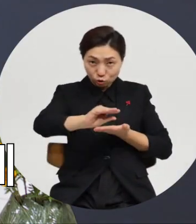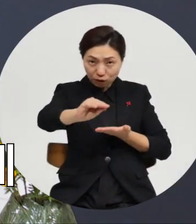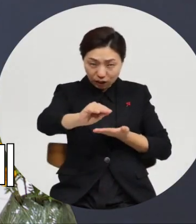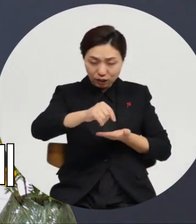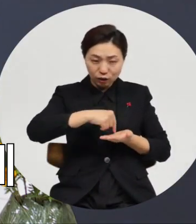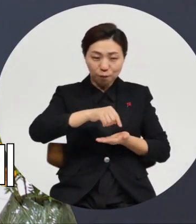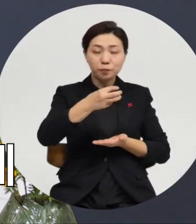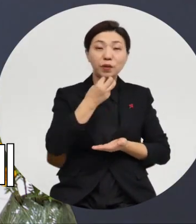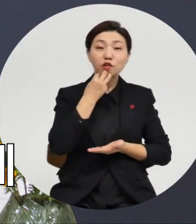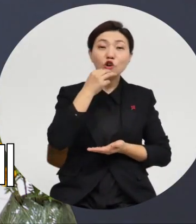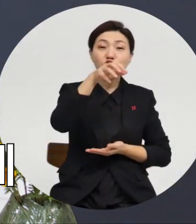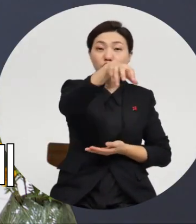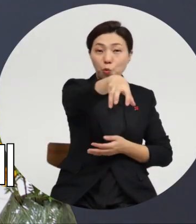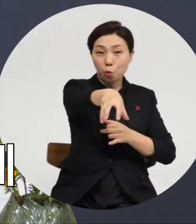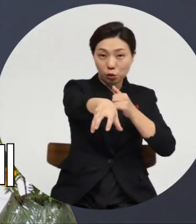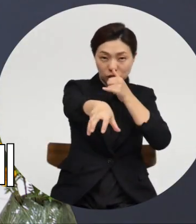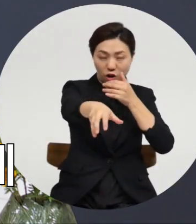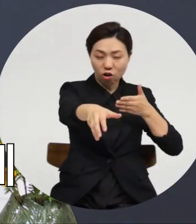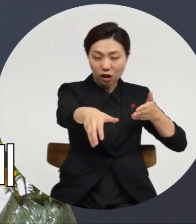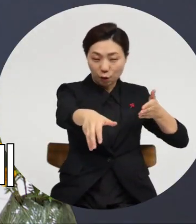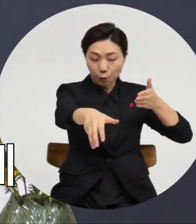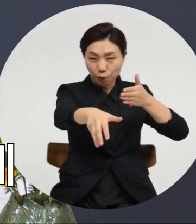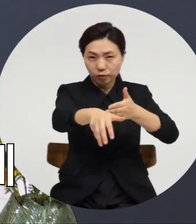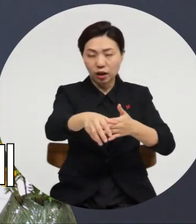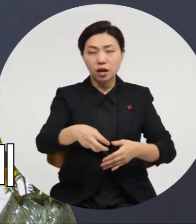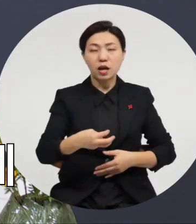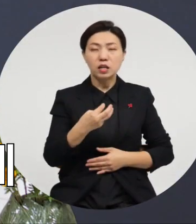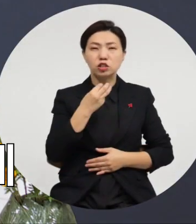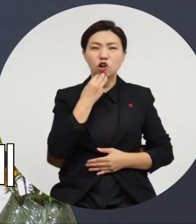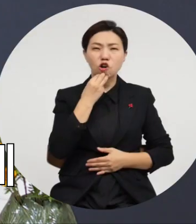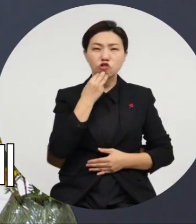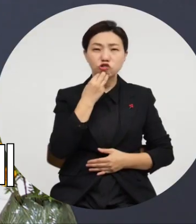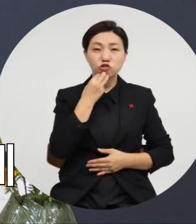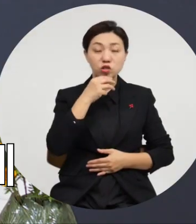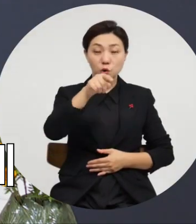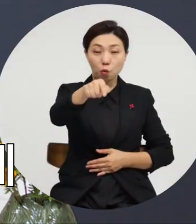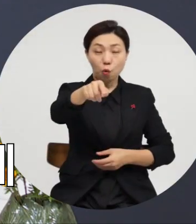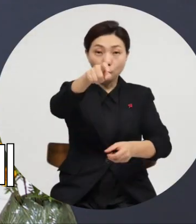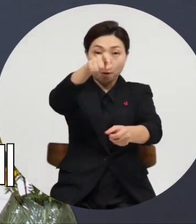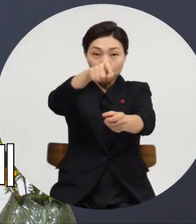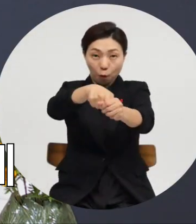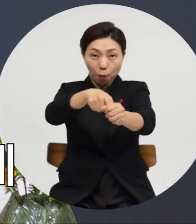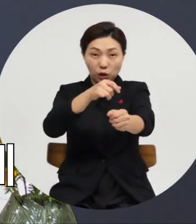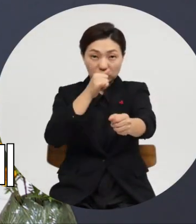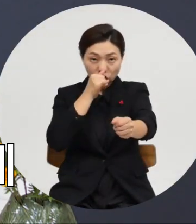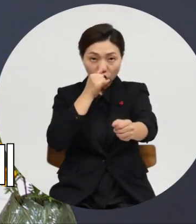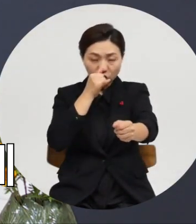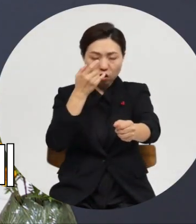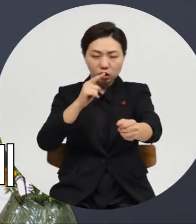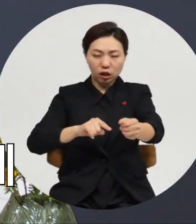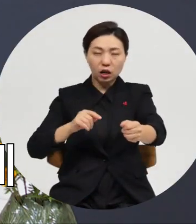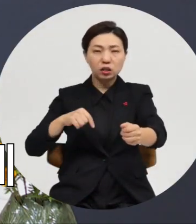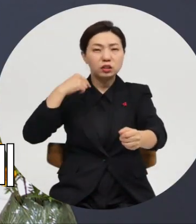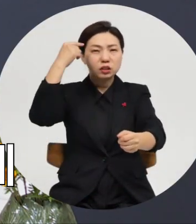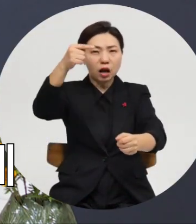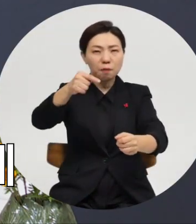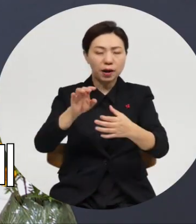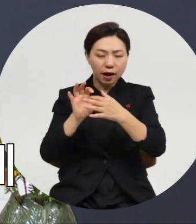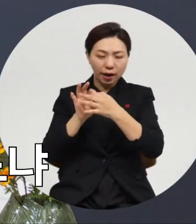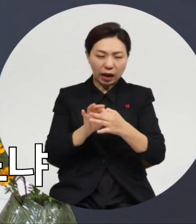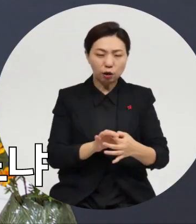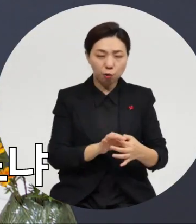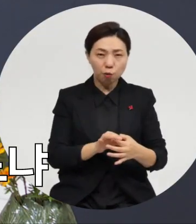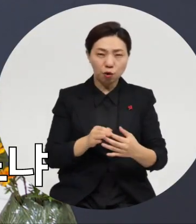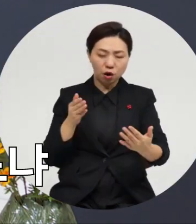출발해서 서울을 가는데, 서울을 간다 하고, 일단 목표가